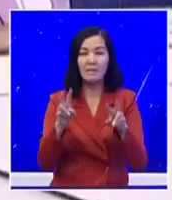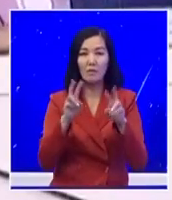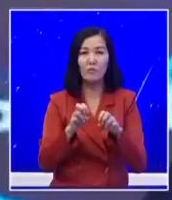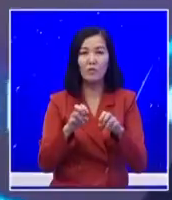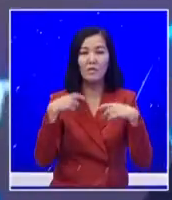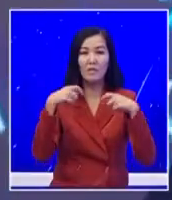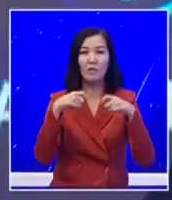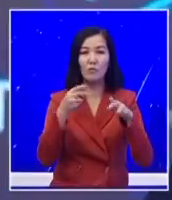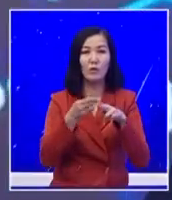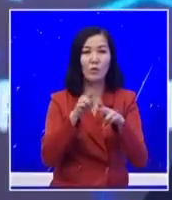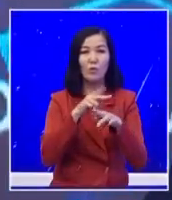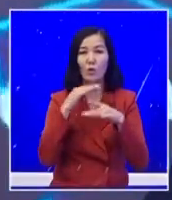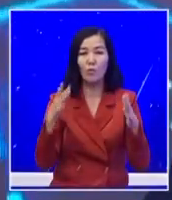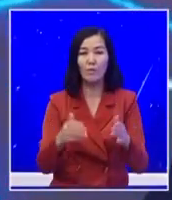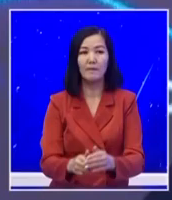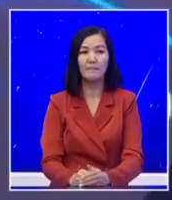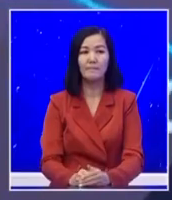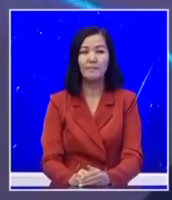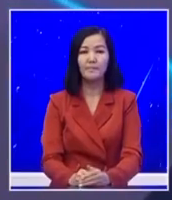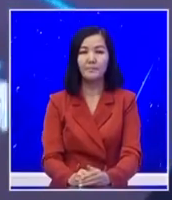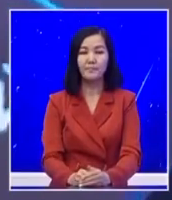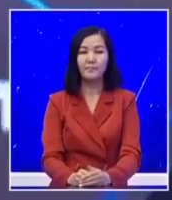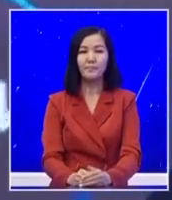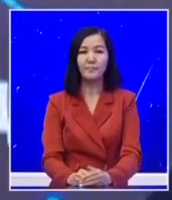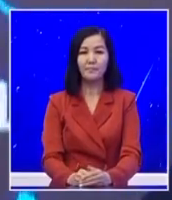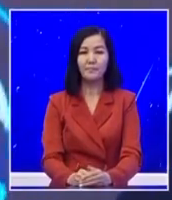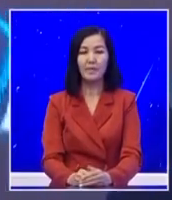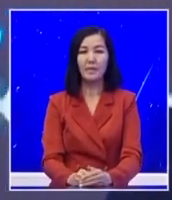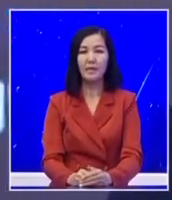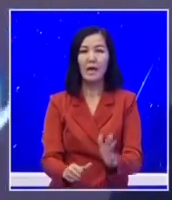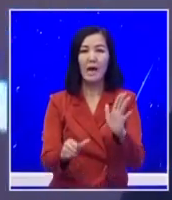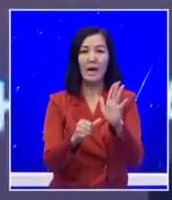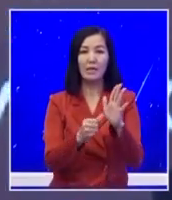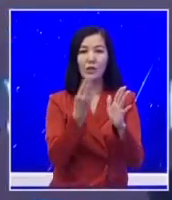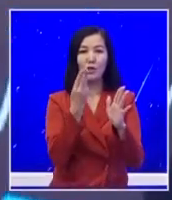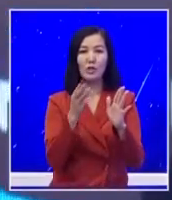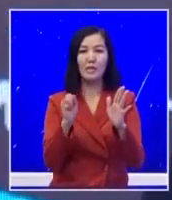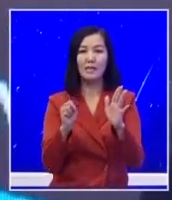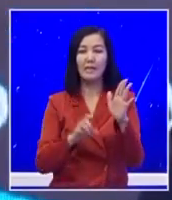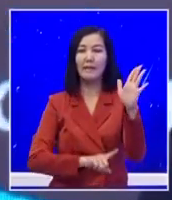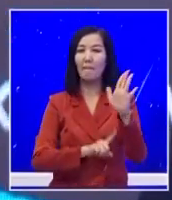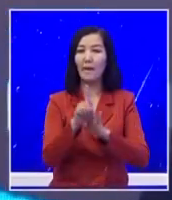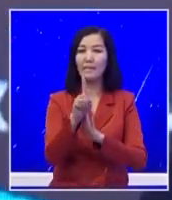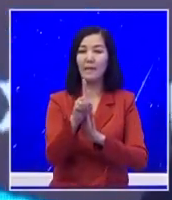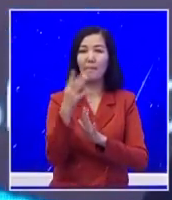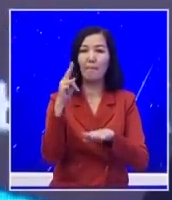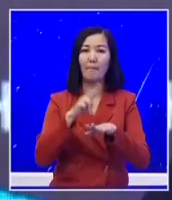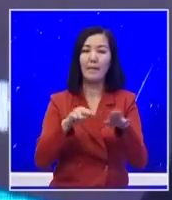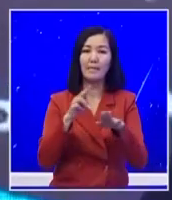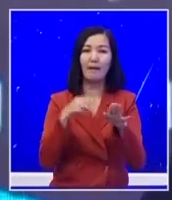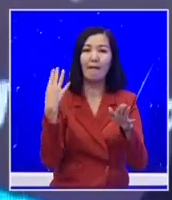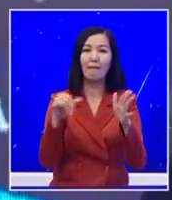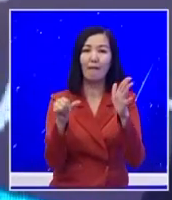көп. 6 июля столичными полицейскими задержана автомашина. 6 шілдеден бері полицияға 46 адам